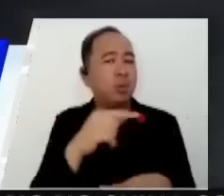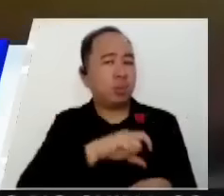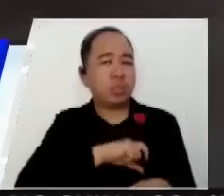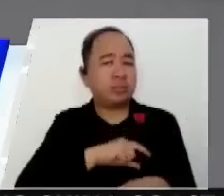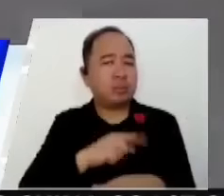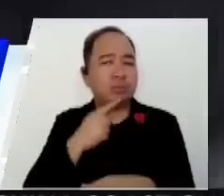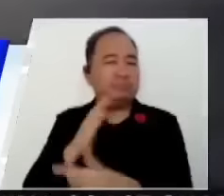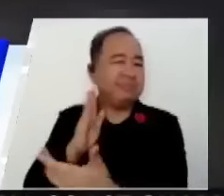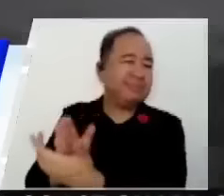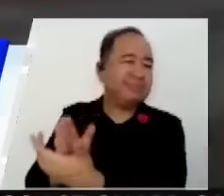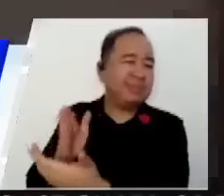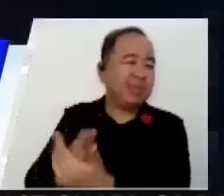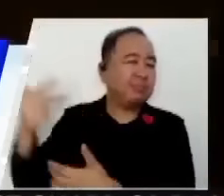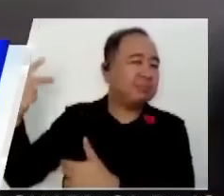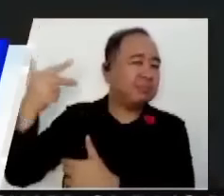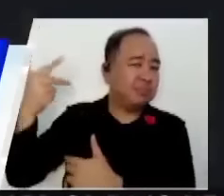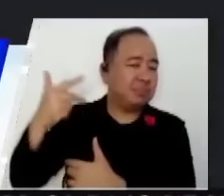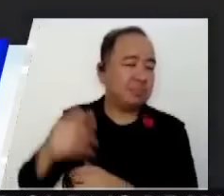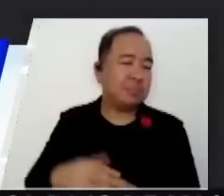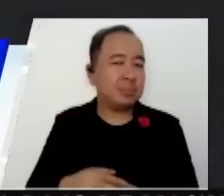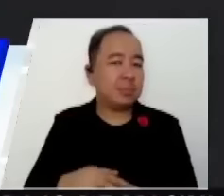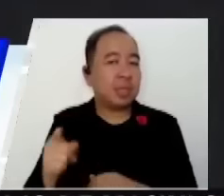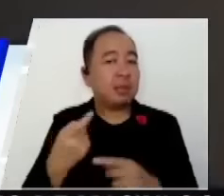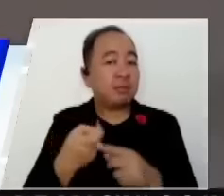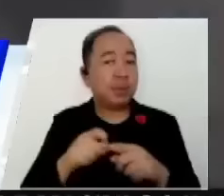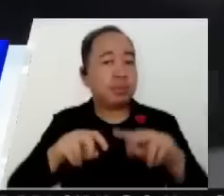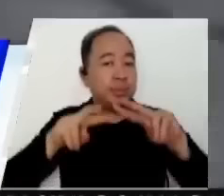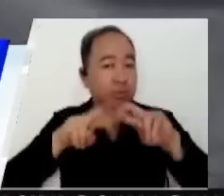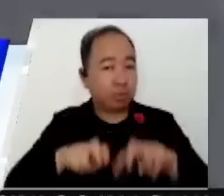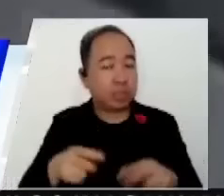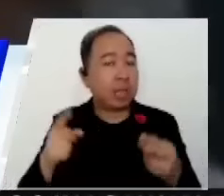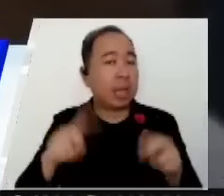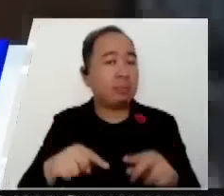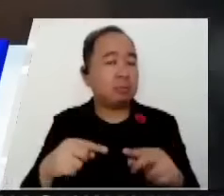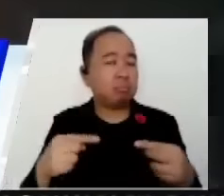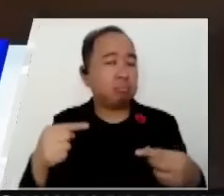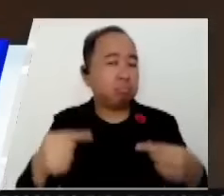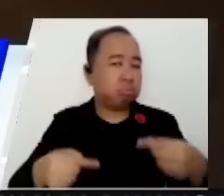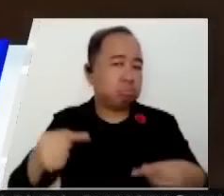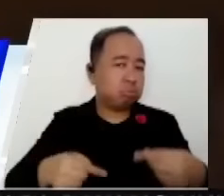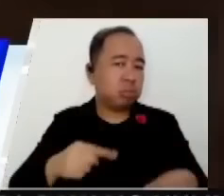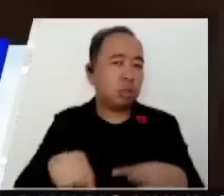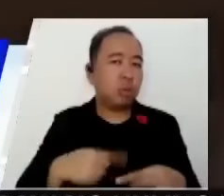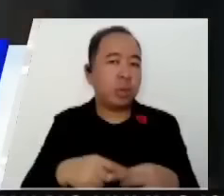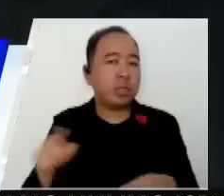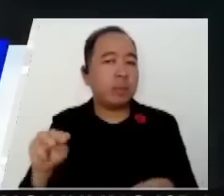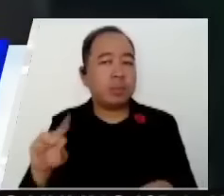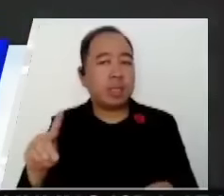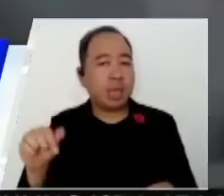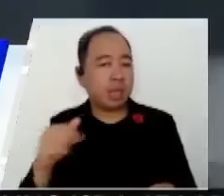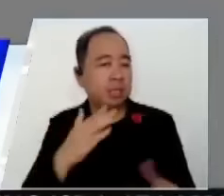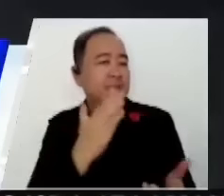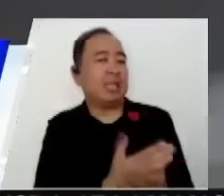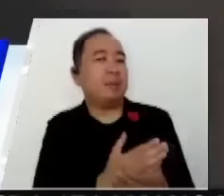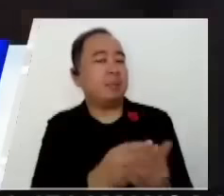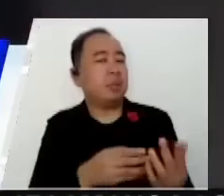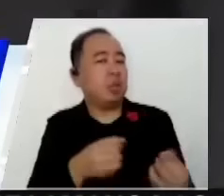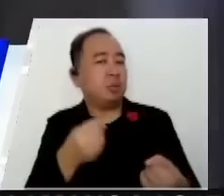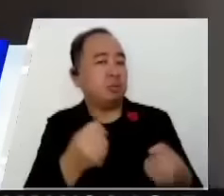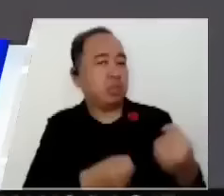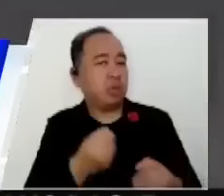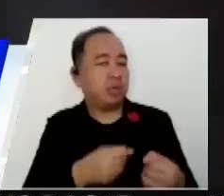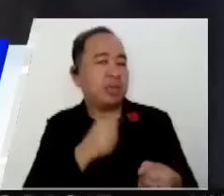kanya. Base sa inisyal na investigasyon, nangyari ang pagtatalo nang i-flag down ng MMDA enforcer ang sasakyan di otorisadong dumaan